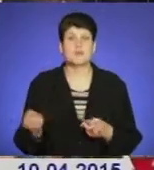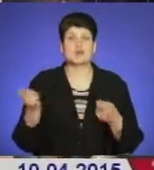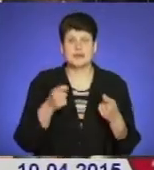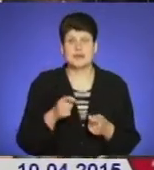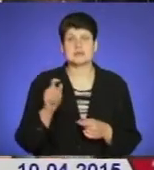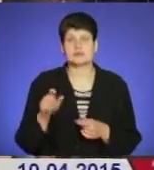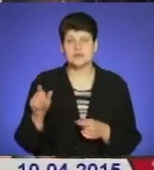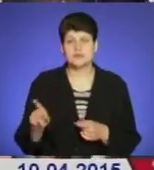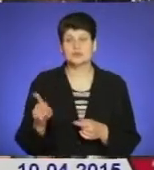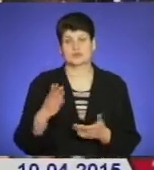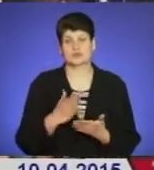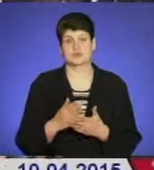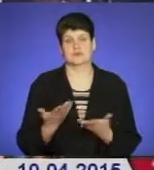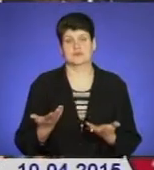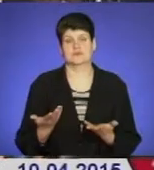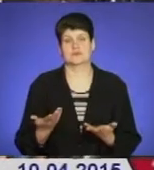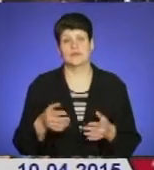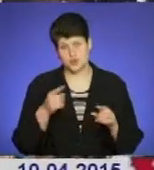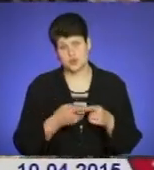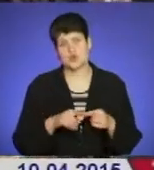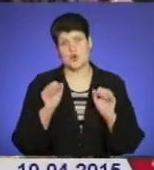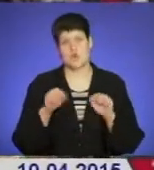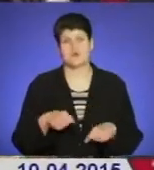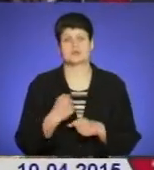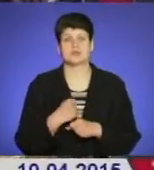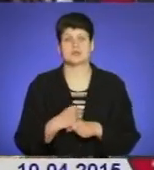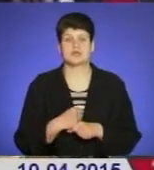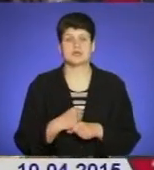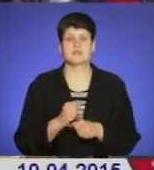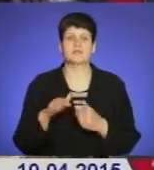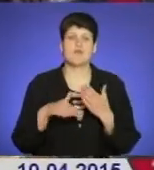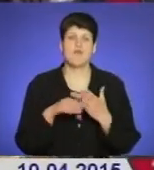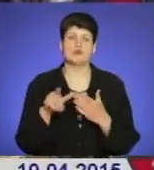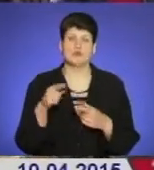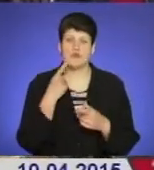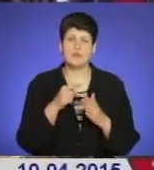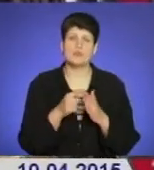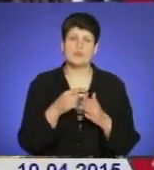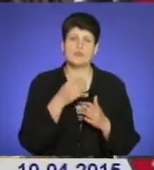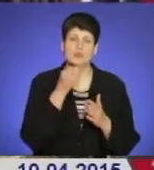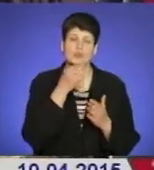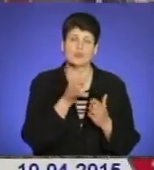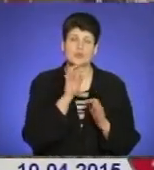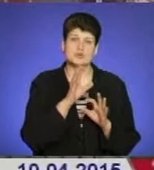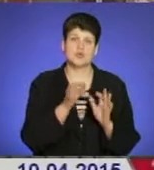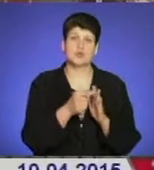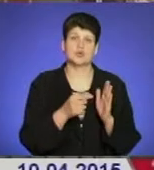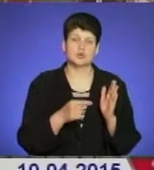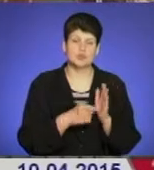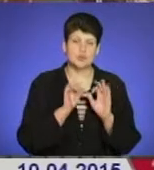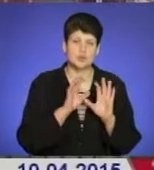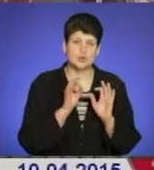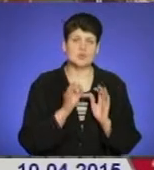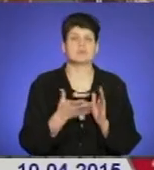що є під руками. З цього можна робити. Волонтери кажуть, поділяться досвідом, якщо знайдуться охочі виготовляти